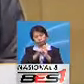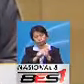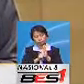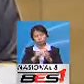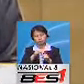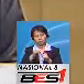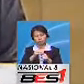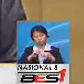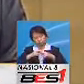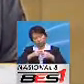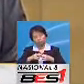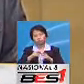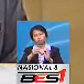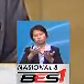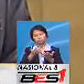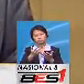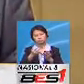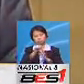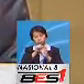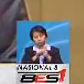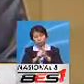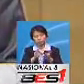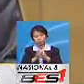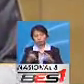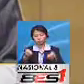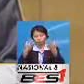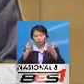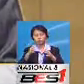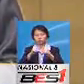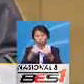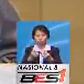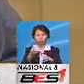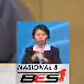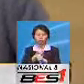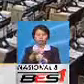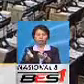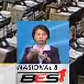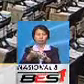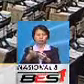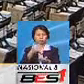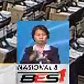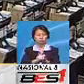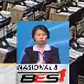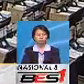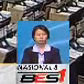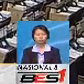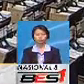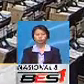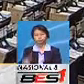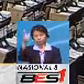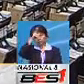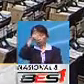memperbaiki lagi kriterianya supaya lebih ramai lagi golongan belia dapat kemudahanerse itu